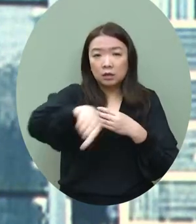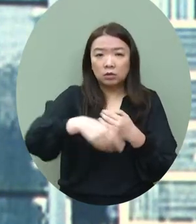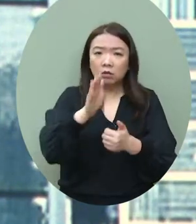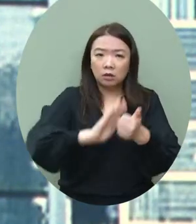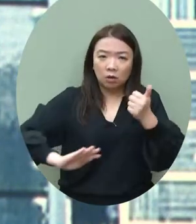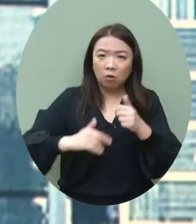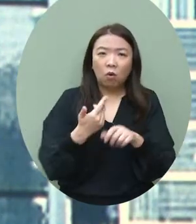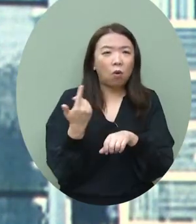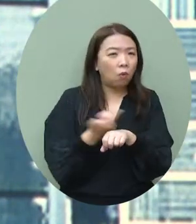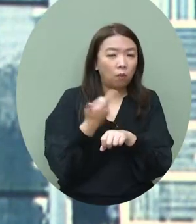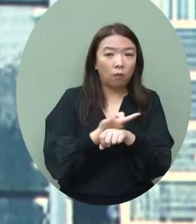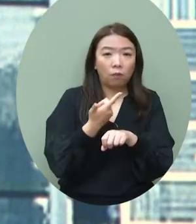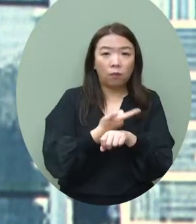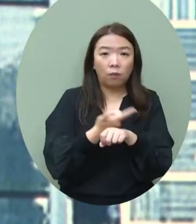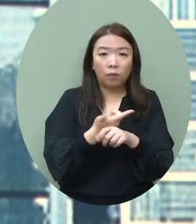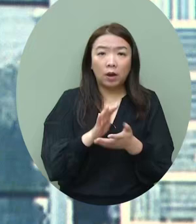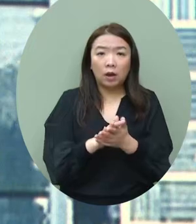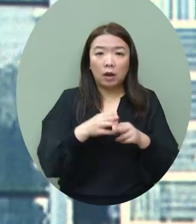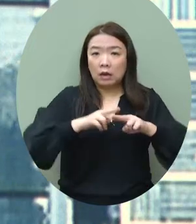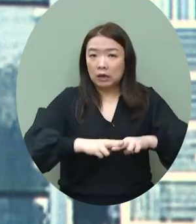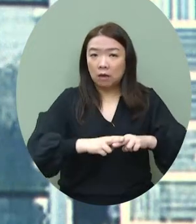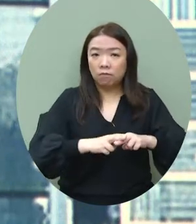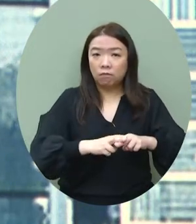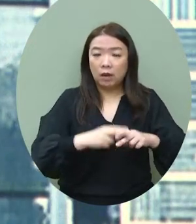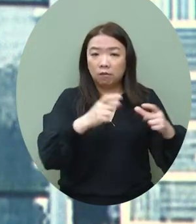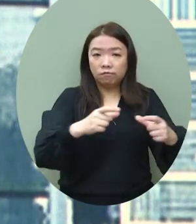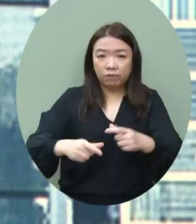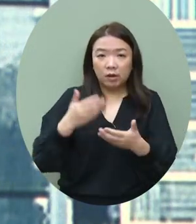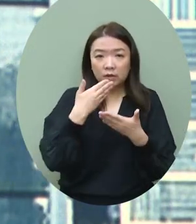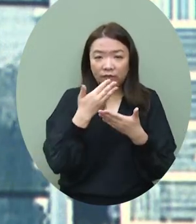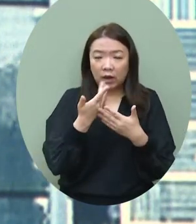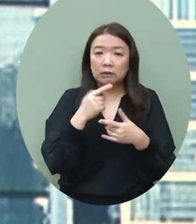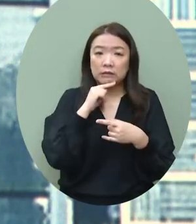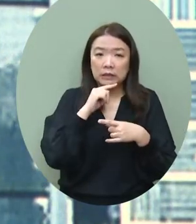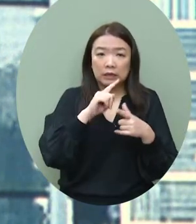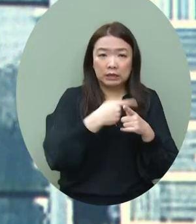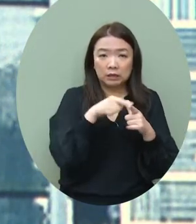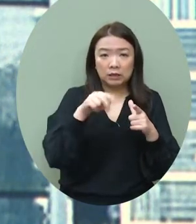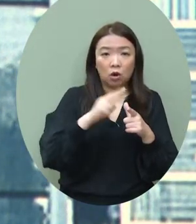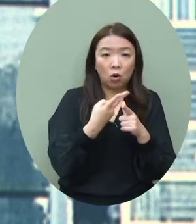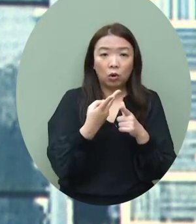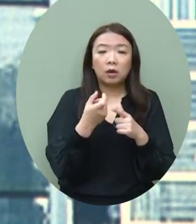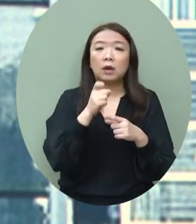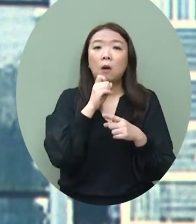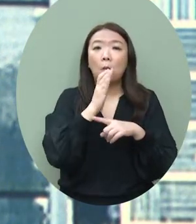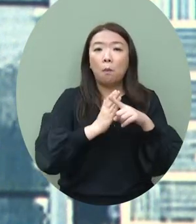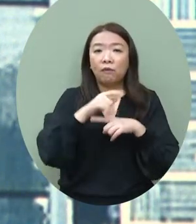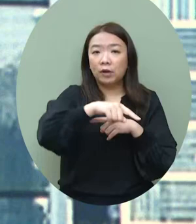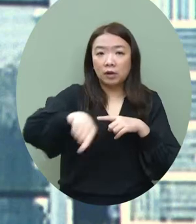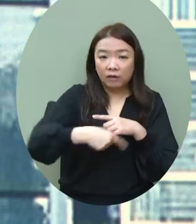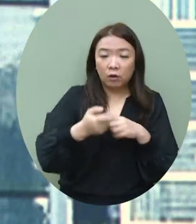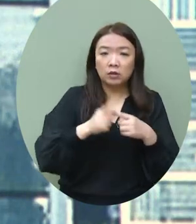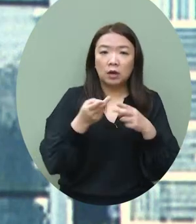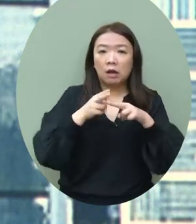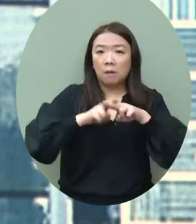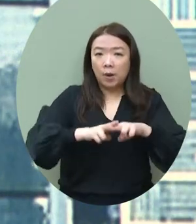間。禁堂食咧，起碼都禁咗1-2個月㗎啦嚇。咁至於有啲處所咧，根本係閂咗1年幾，唔係1